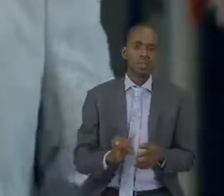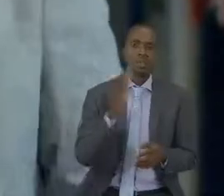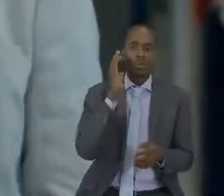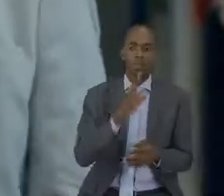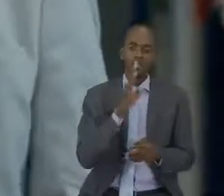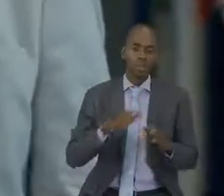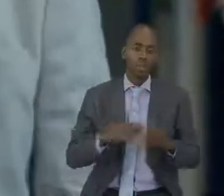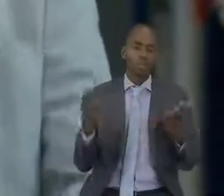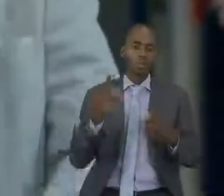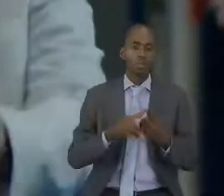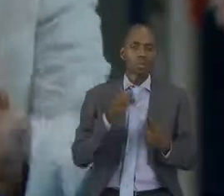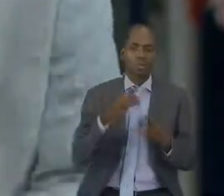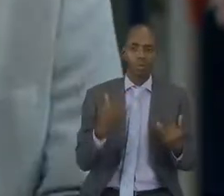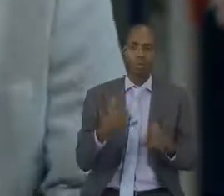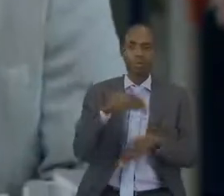ouverte pour toi ce soir au nom de Jésus.